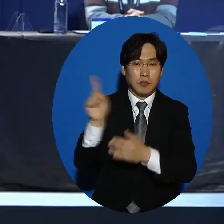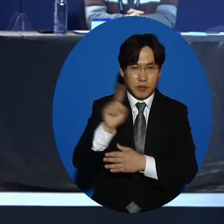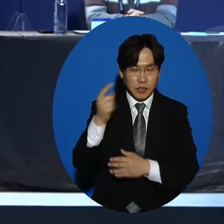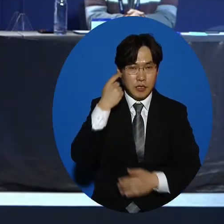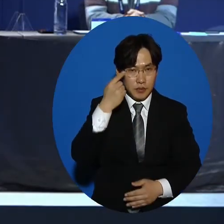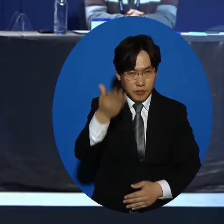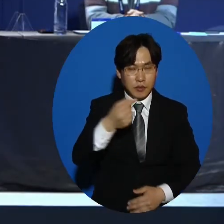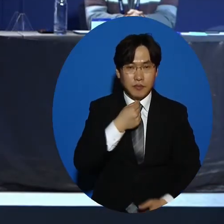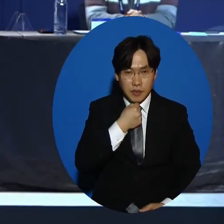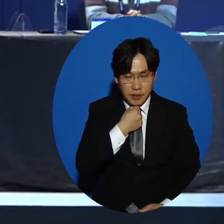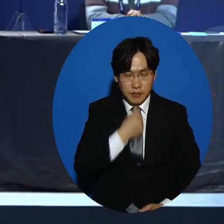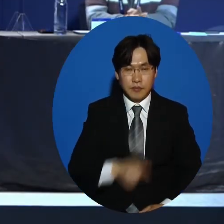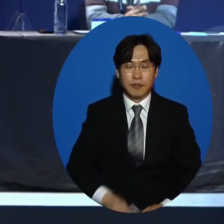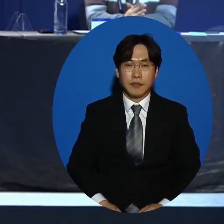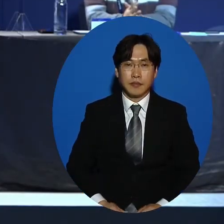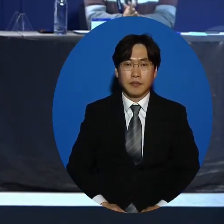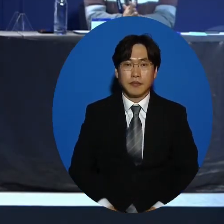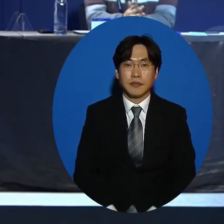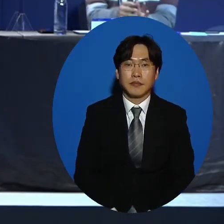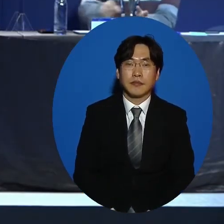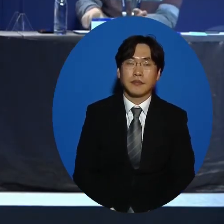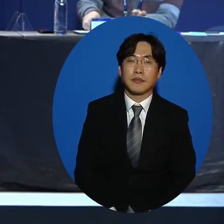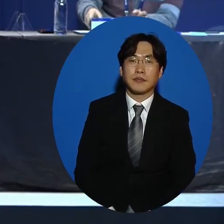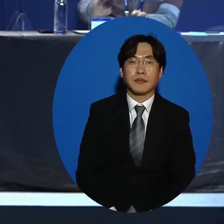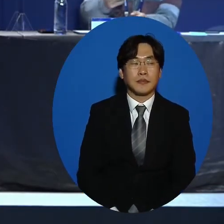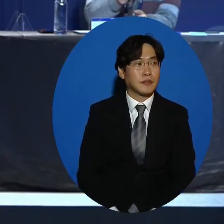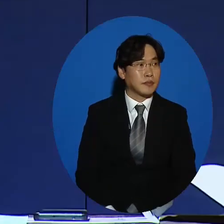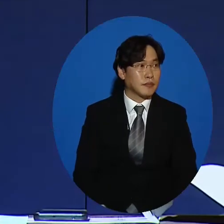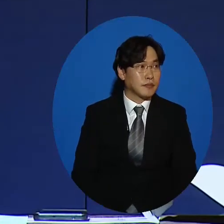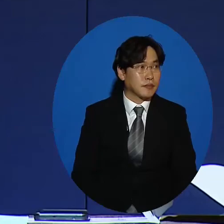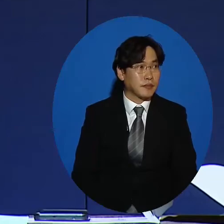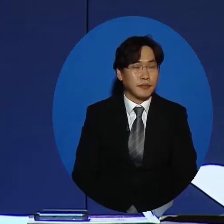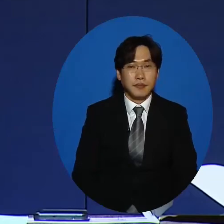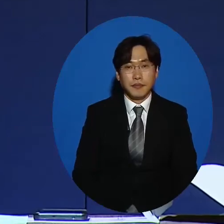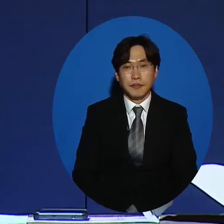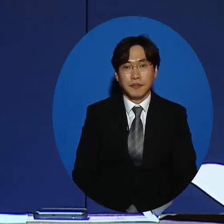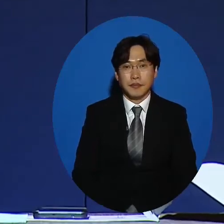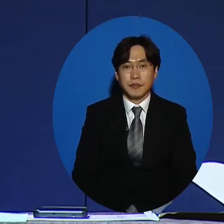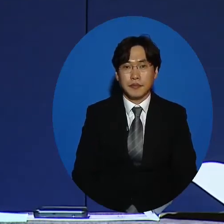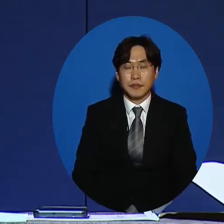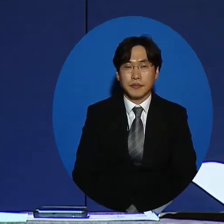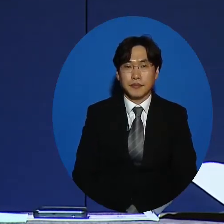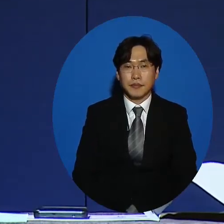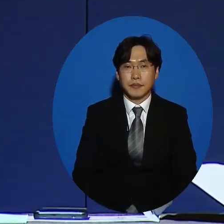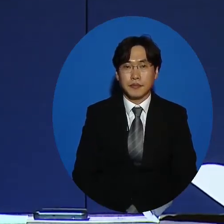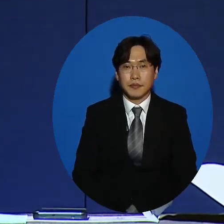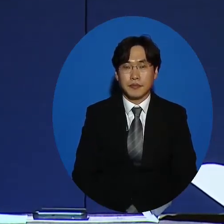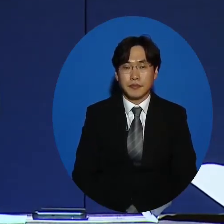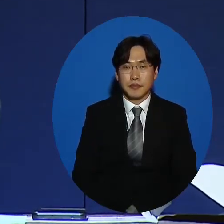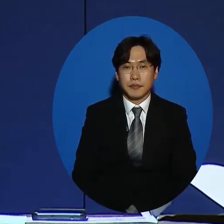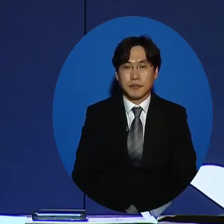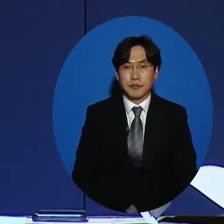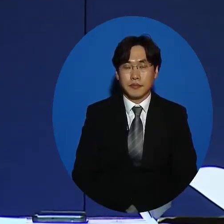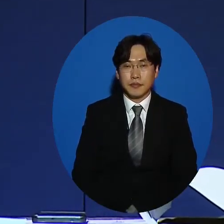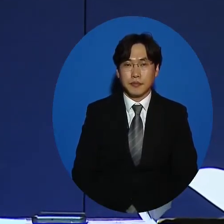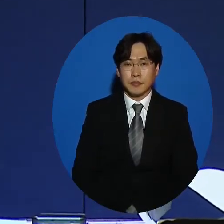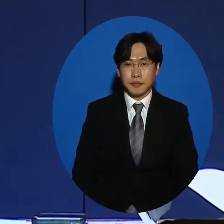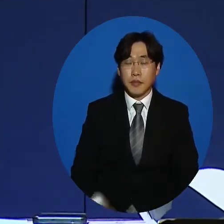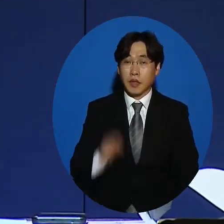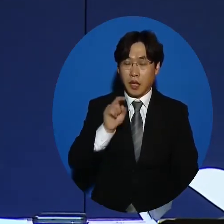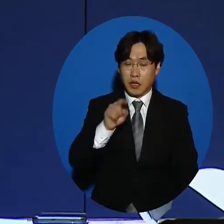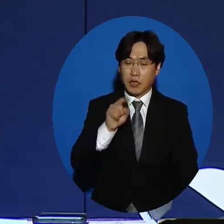김두영 교수님, 이게 네. 뭐